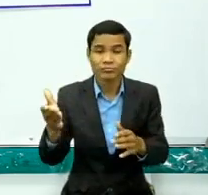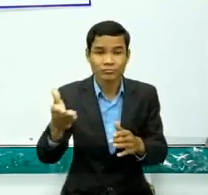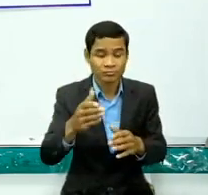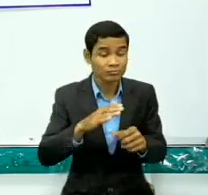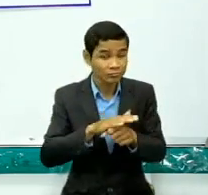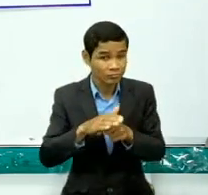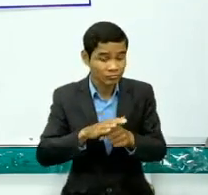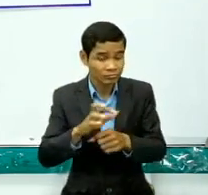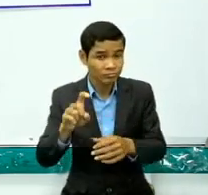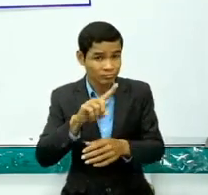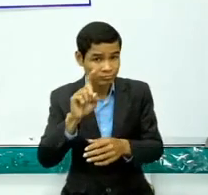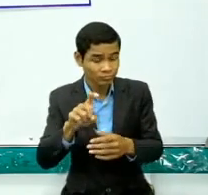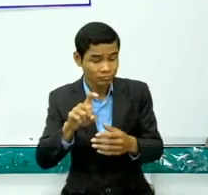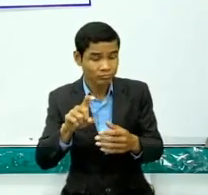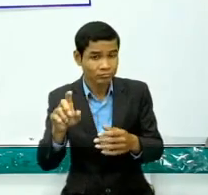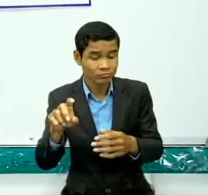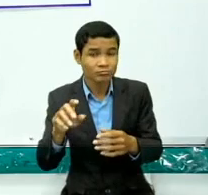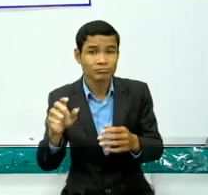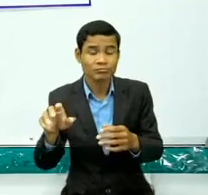ឬទេ